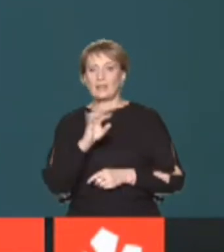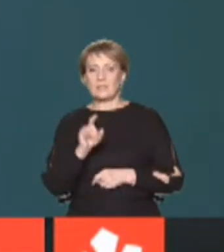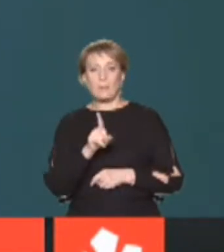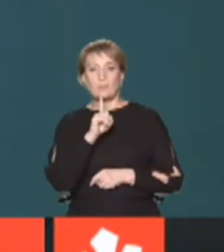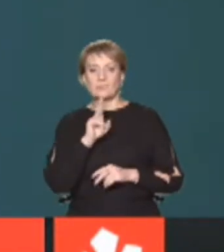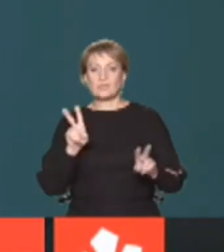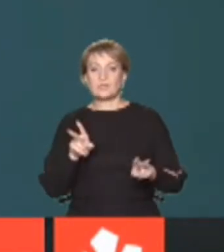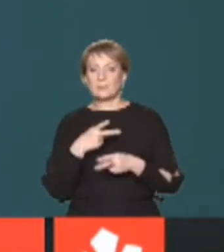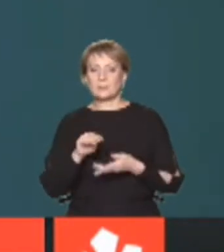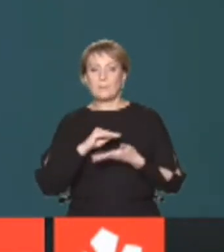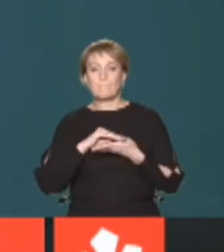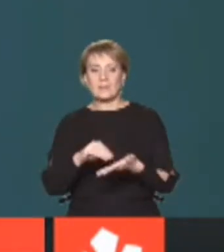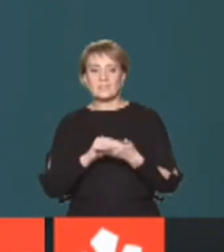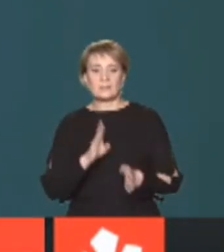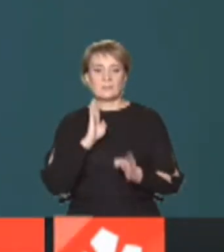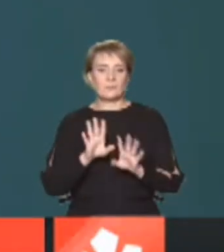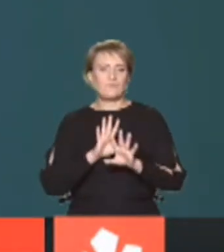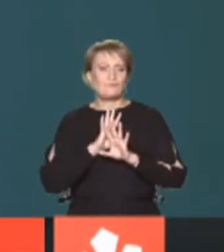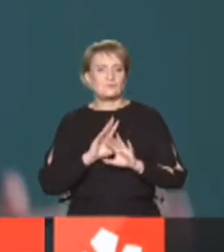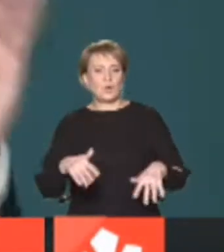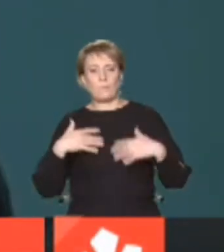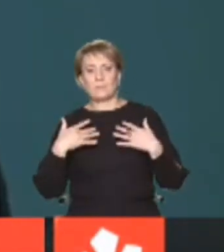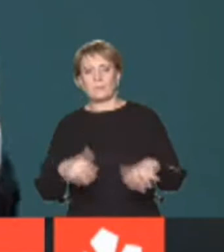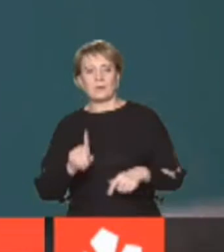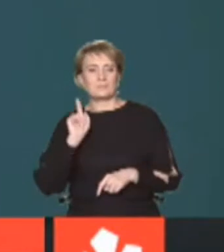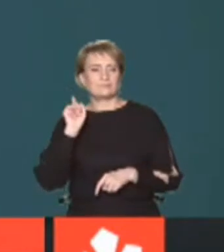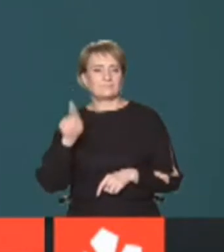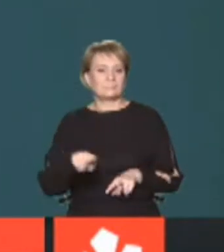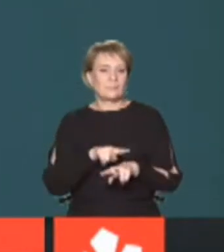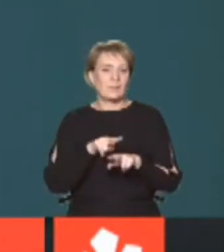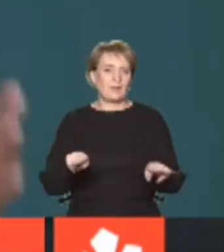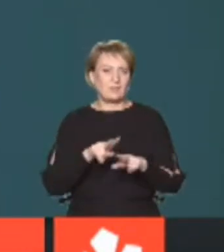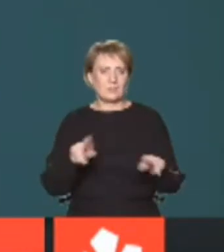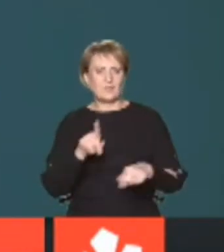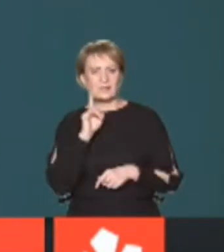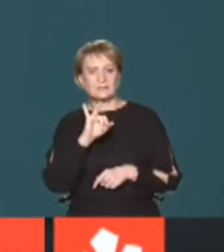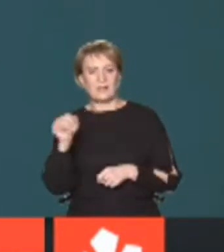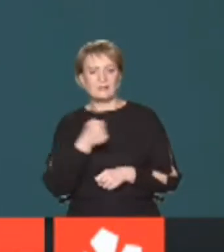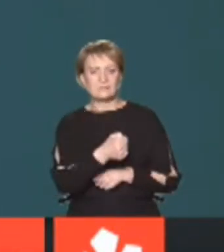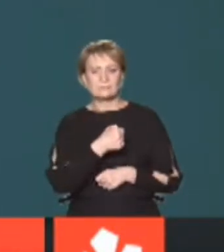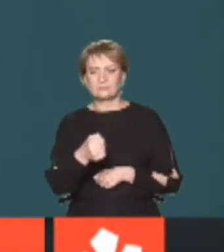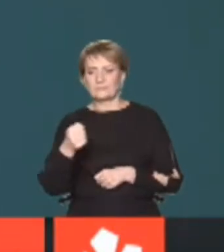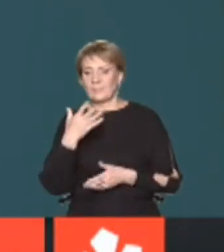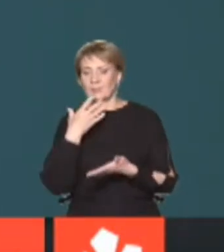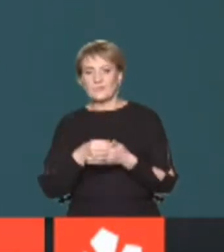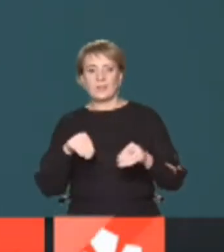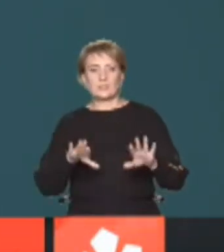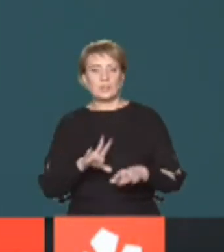потрібно писати у соцмережах. Все пропало? Ці такі самі, як ті, Зеленський понаставив своїх рішал?